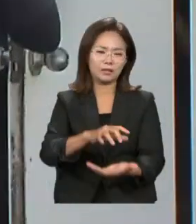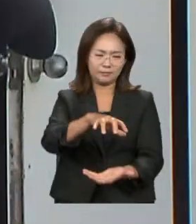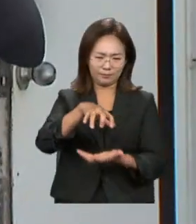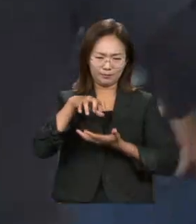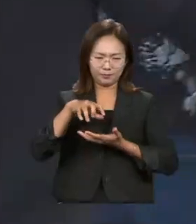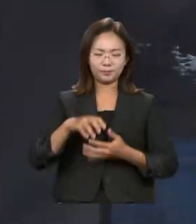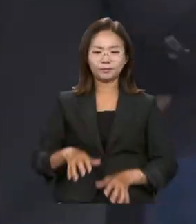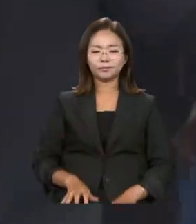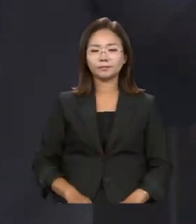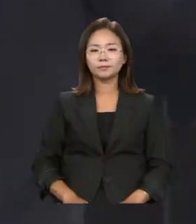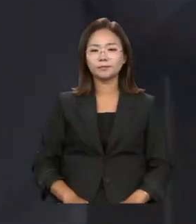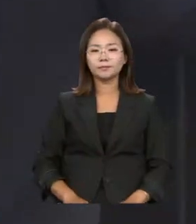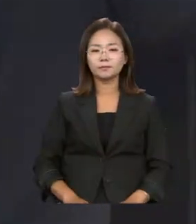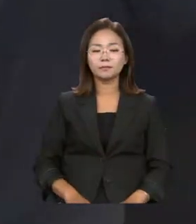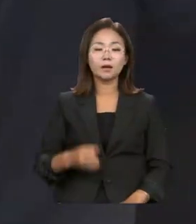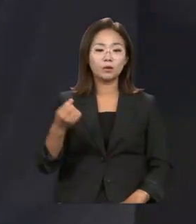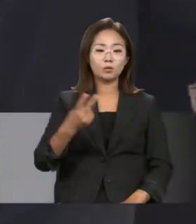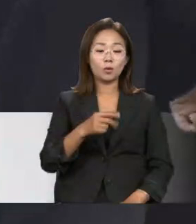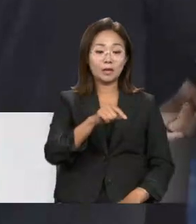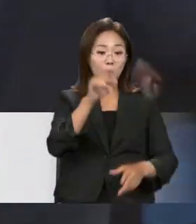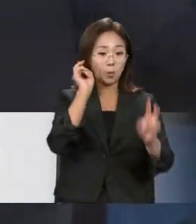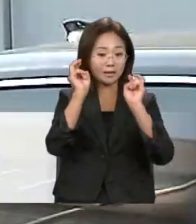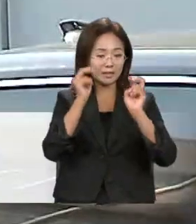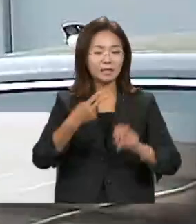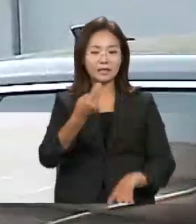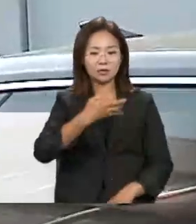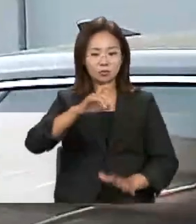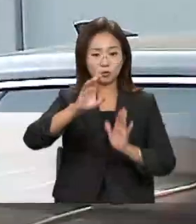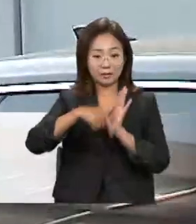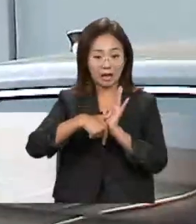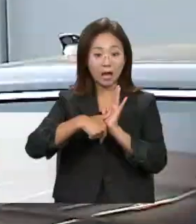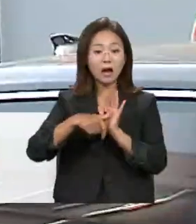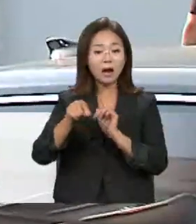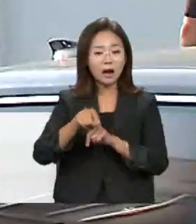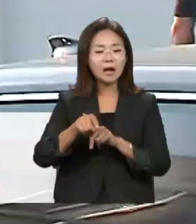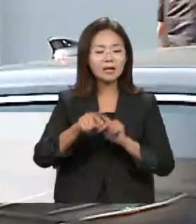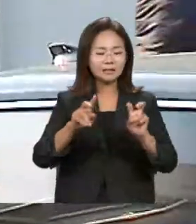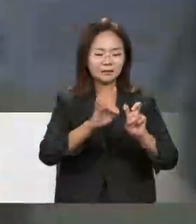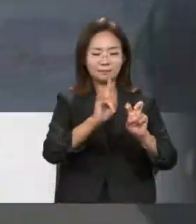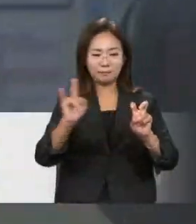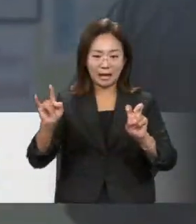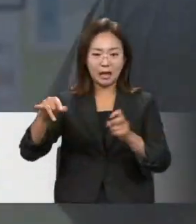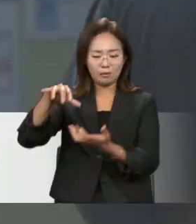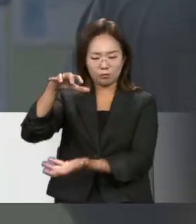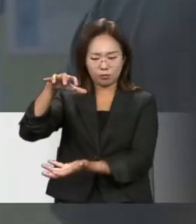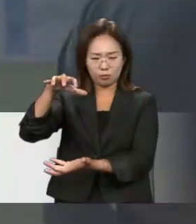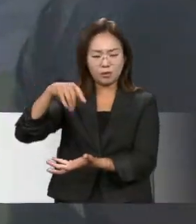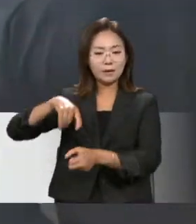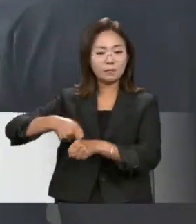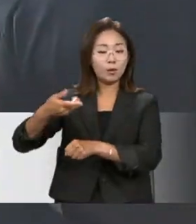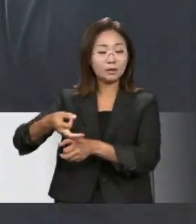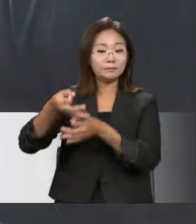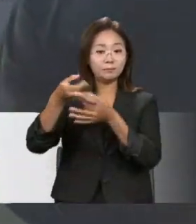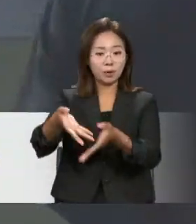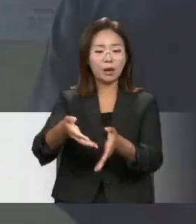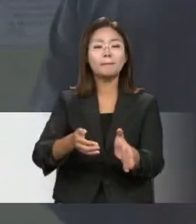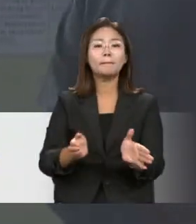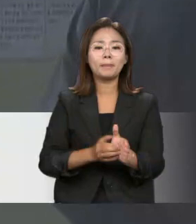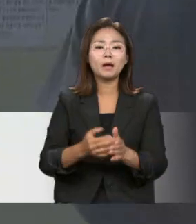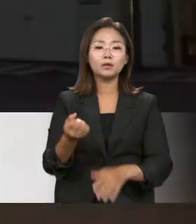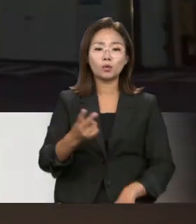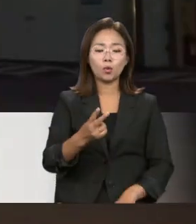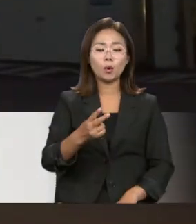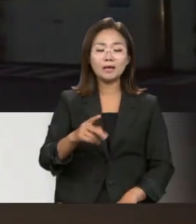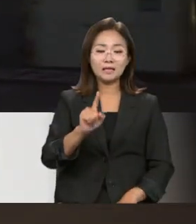전해졌습니다. 더불어 아리셀이 지난 2019년 허용량의 20배가 넘는 리튬을 보관하다 벌금 처분을 받았고